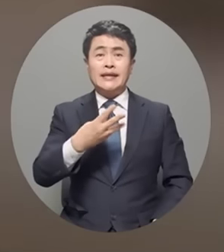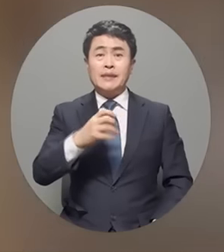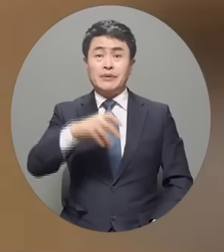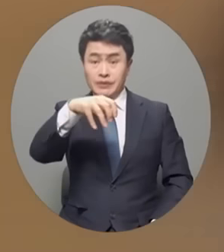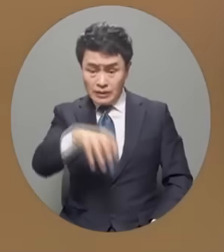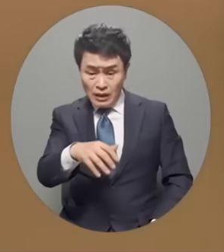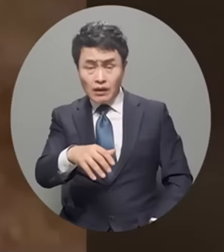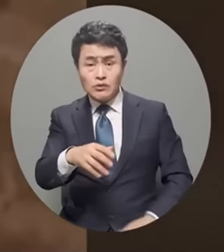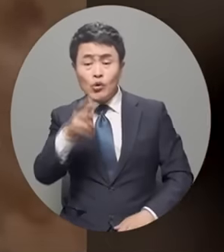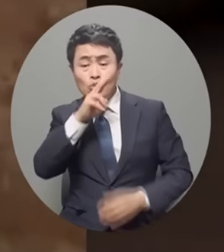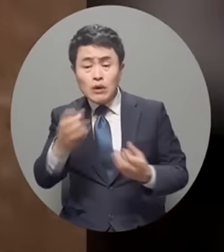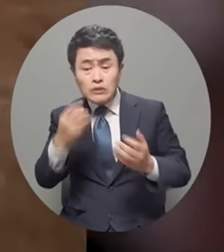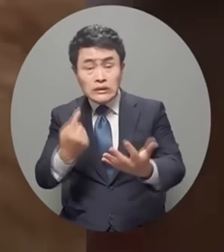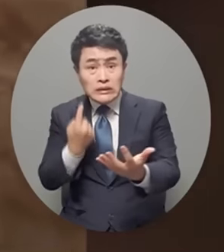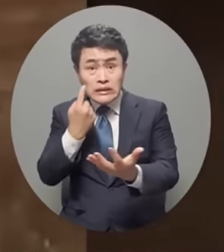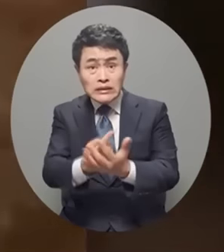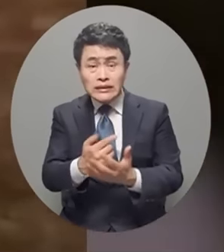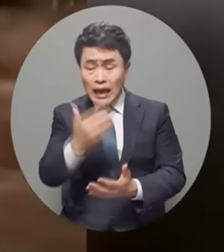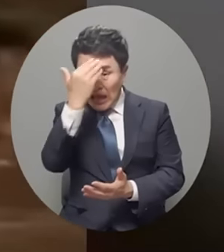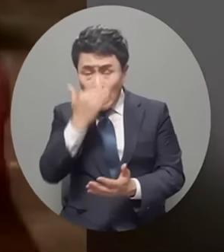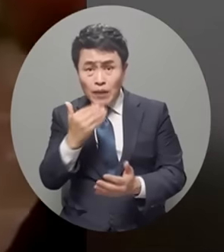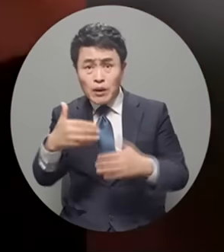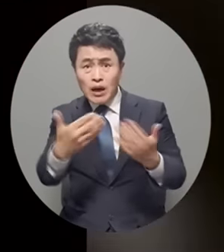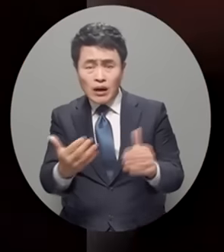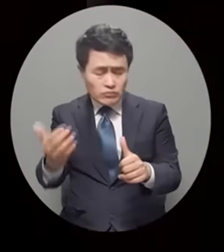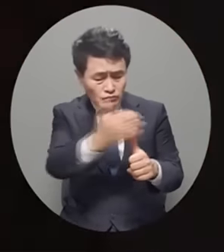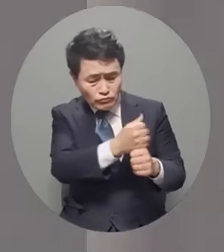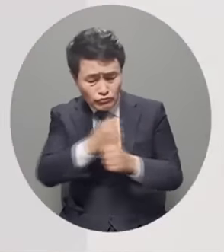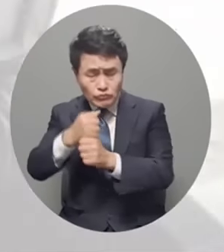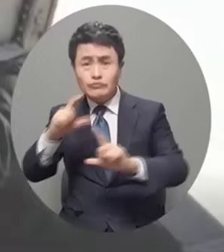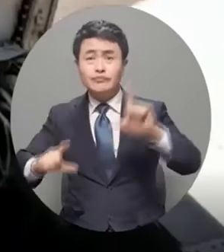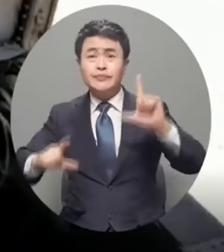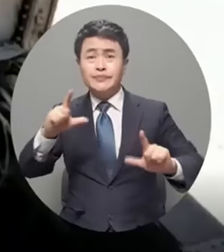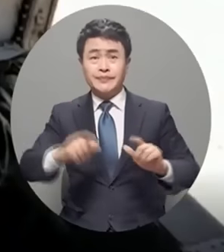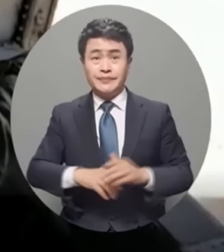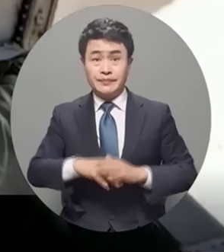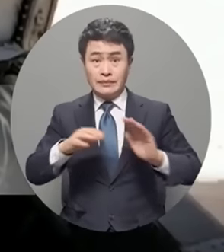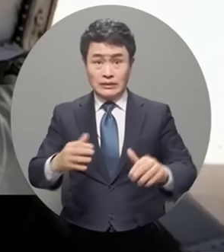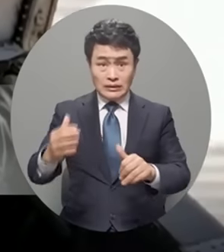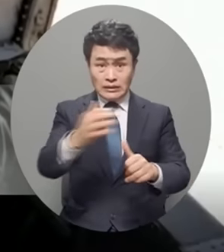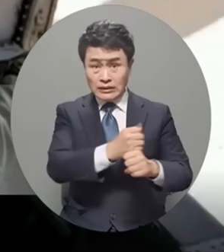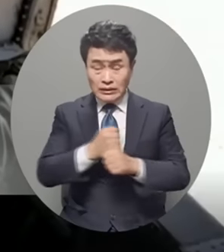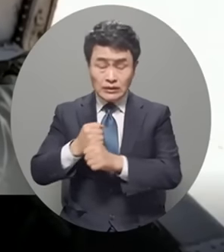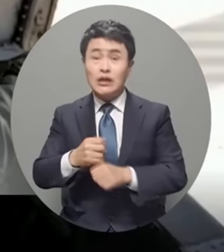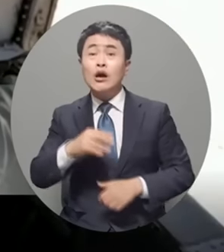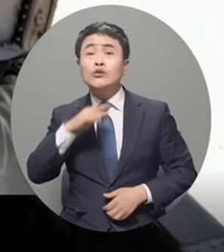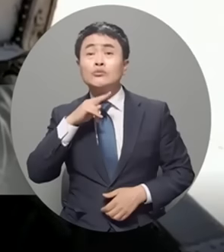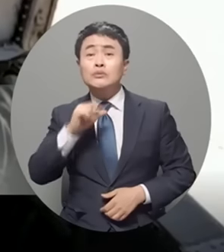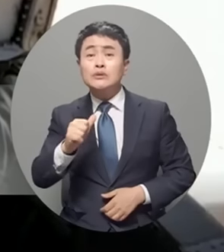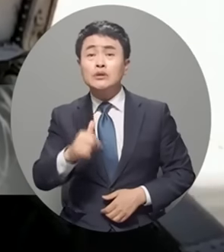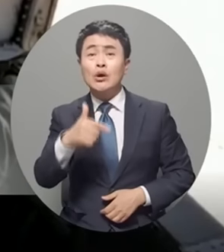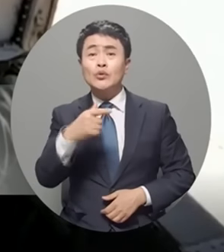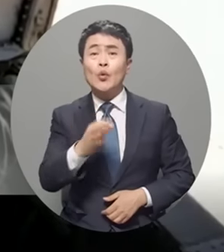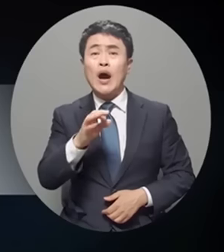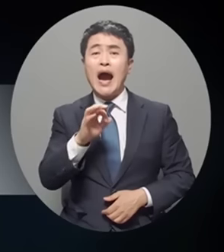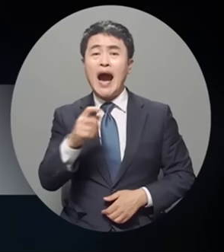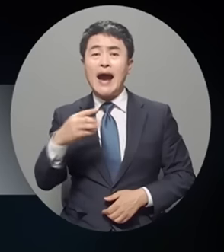축제에 참석했다가 하마스 대원들에게 끌려가는 모습입니다. 인질로 잡혔던 25살 노아